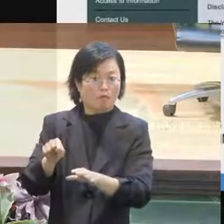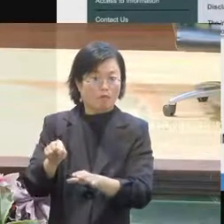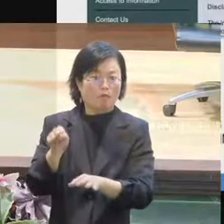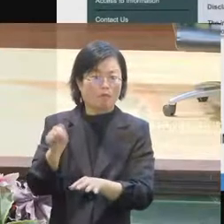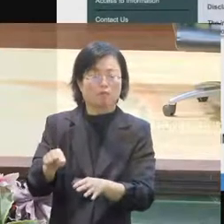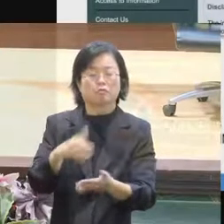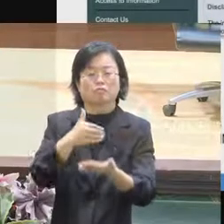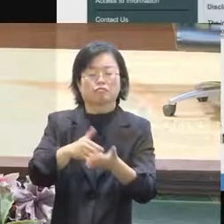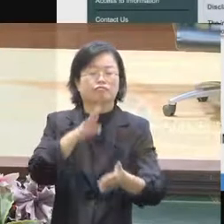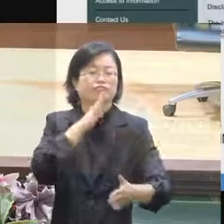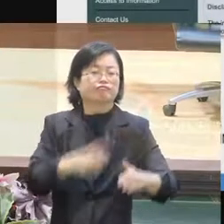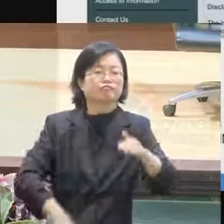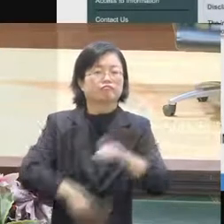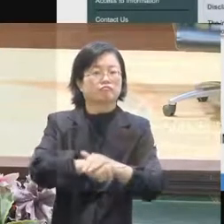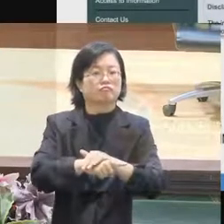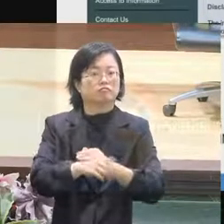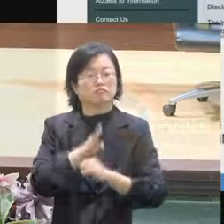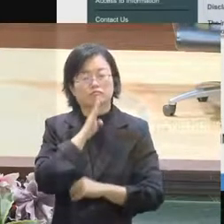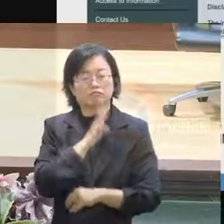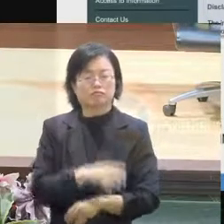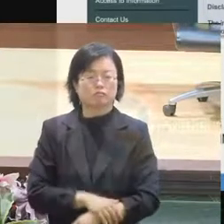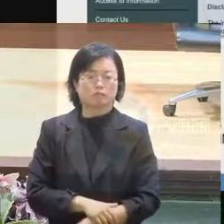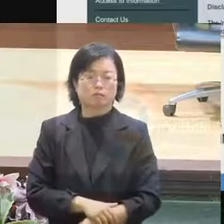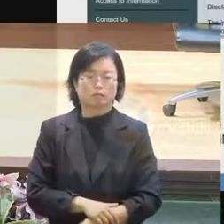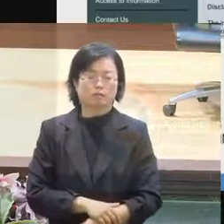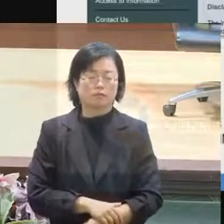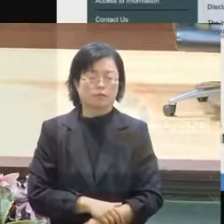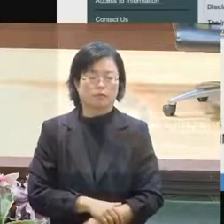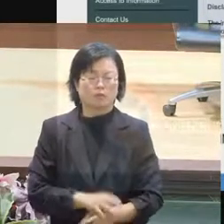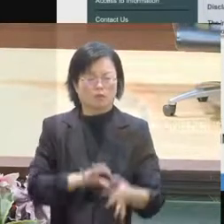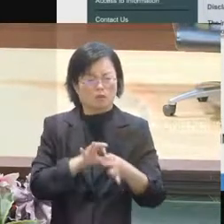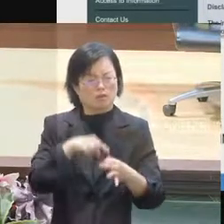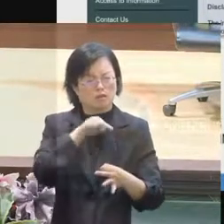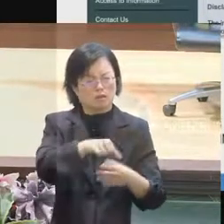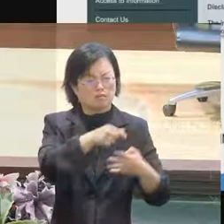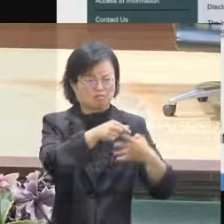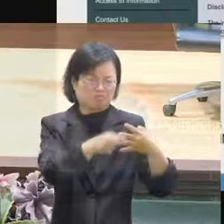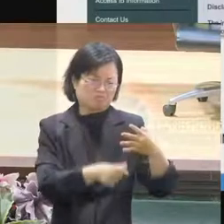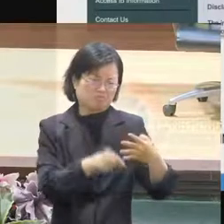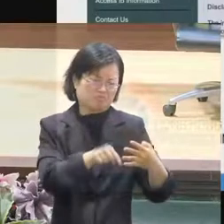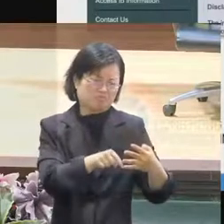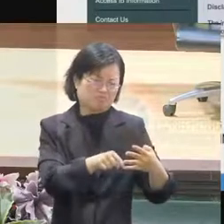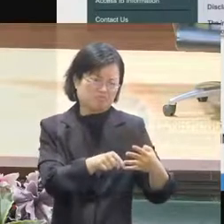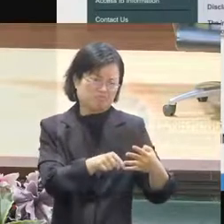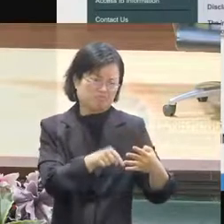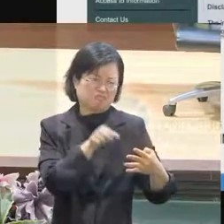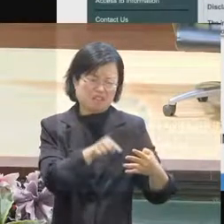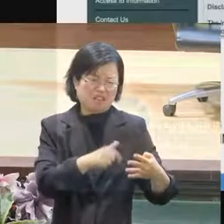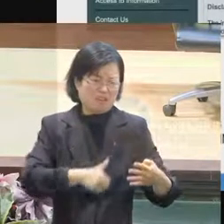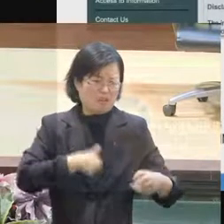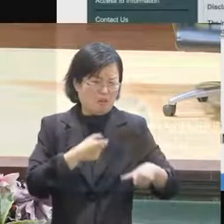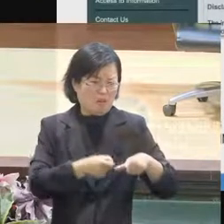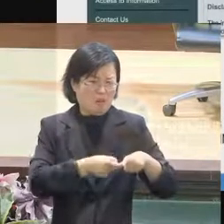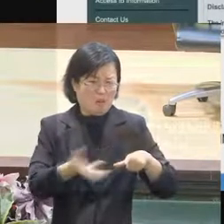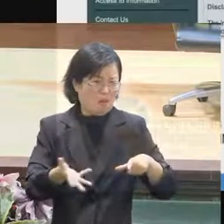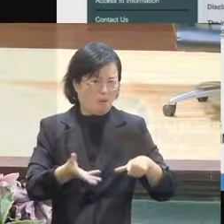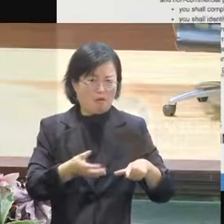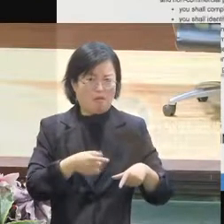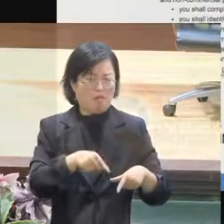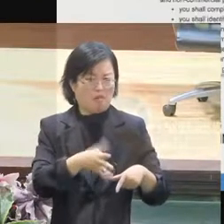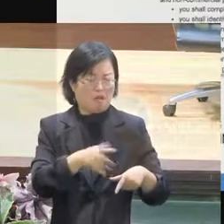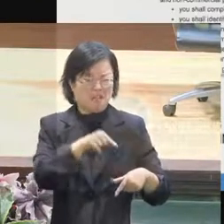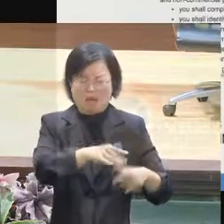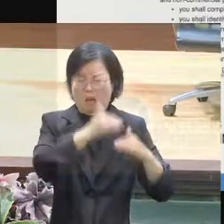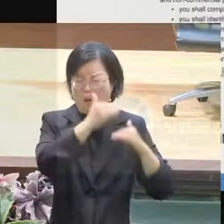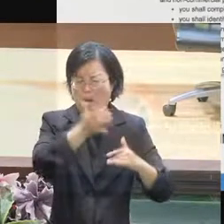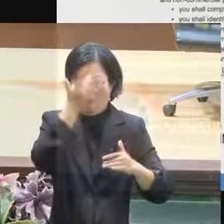违反了它的这个条款了。所以这个条款呢严格上来说呢不是一个真正的开放授权，它有很多的限制。